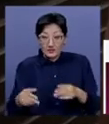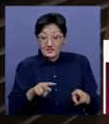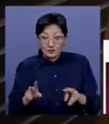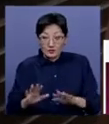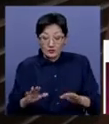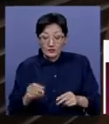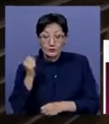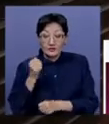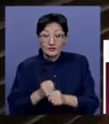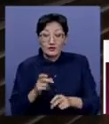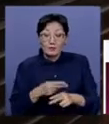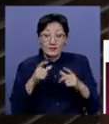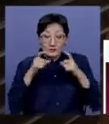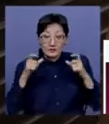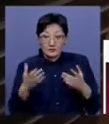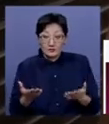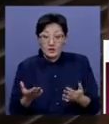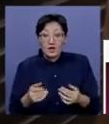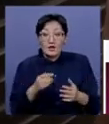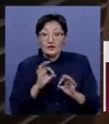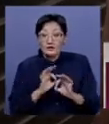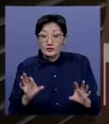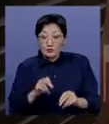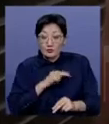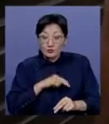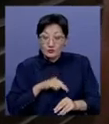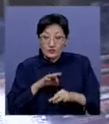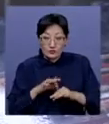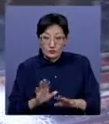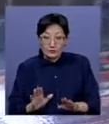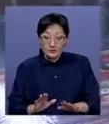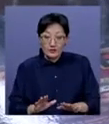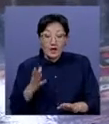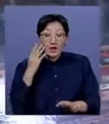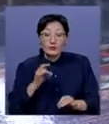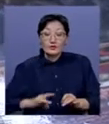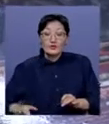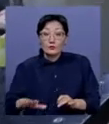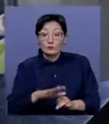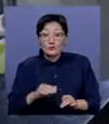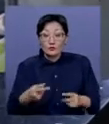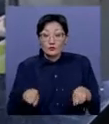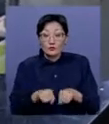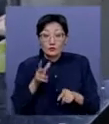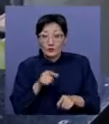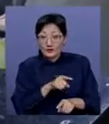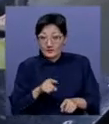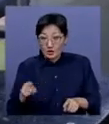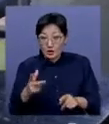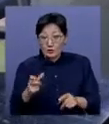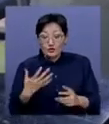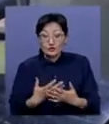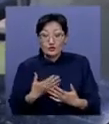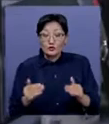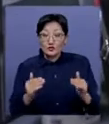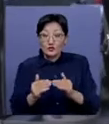сақталмаған. Қызметкерлер бетперде тақпаған. Насихаттау жұмыстары да жүргізілмепті. Алмалы ауданы бойынша осы уақытқа дейін 300-ге